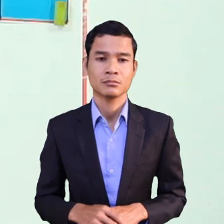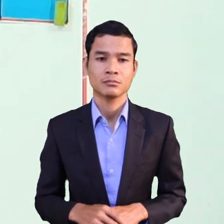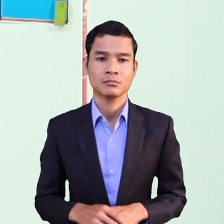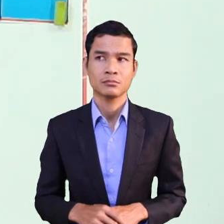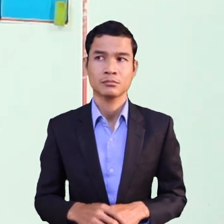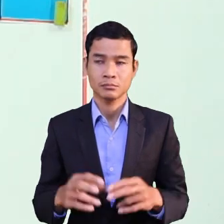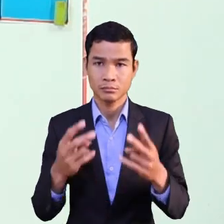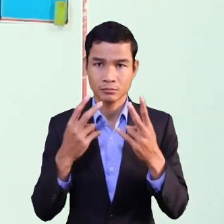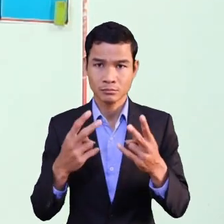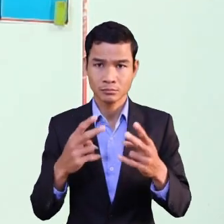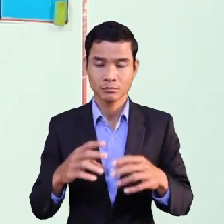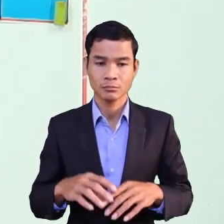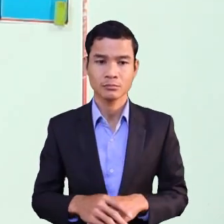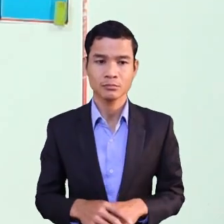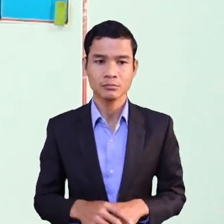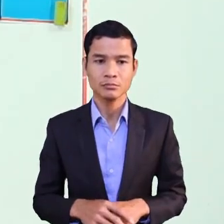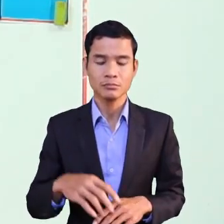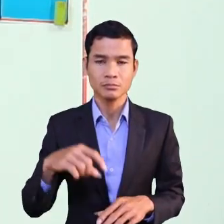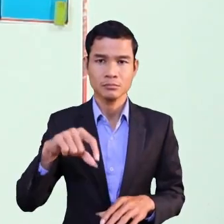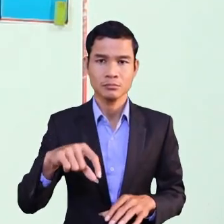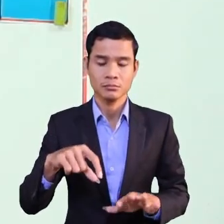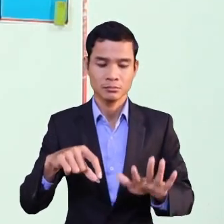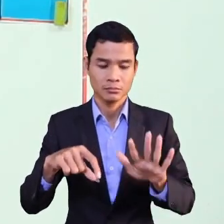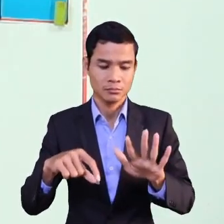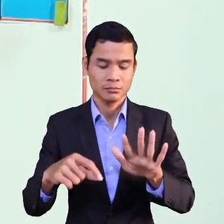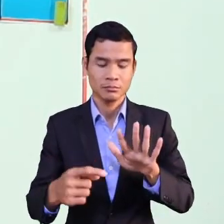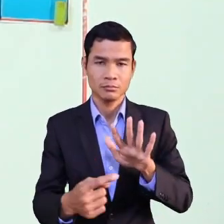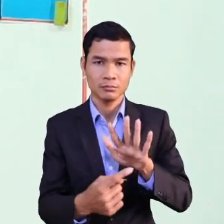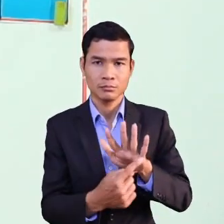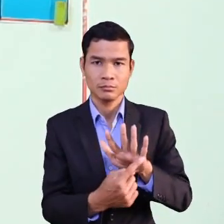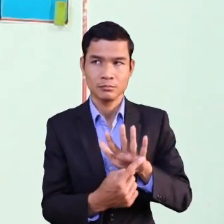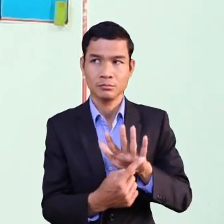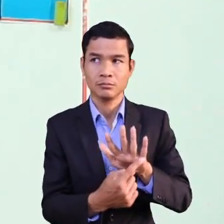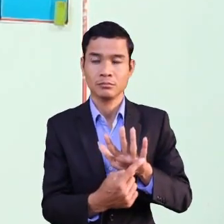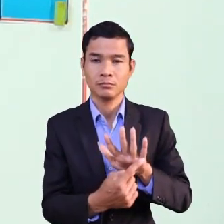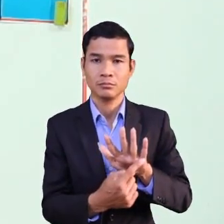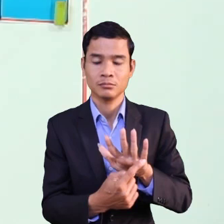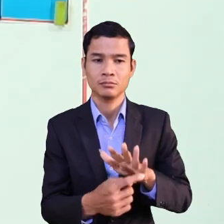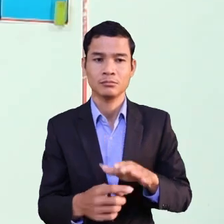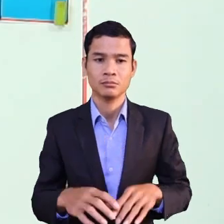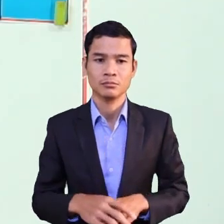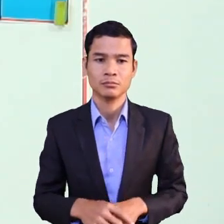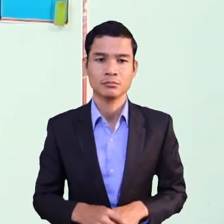ផ្ទៀងផ្ទាត់កអឺកើ